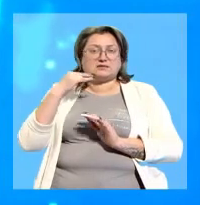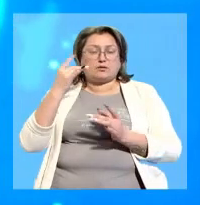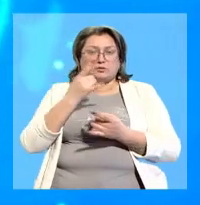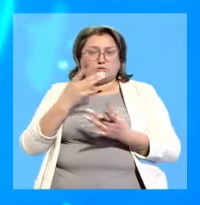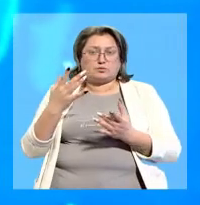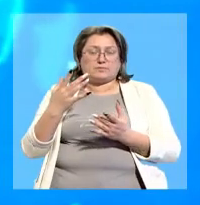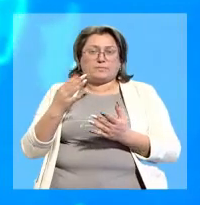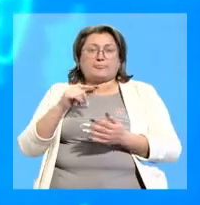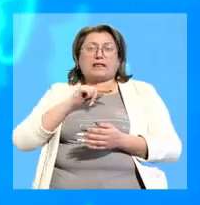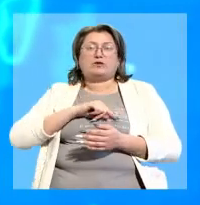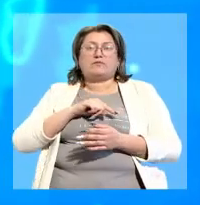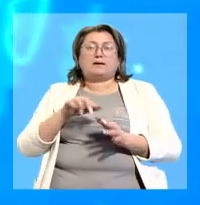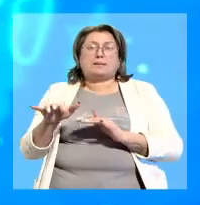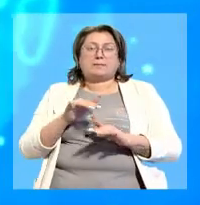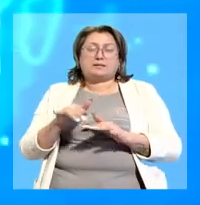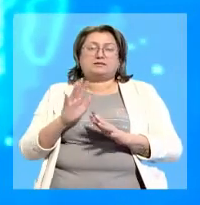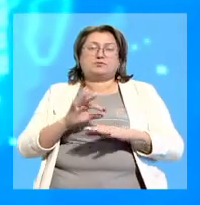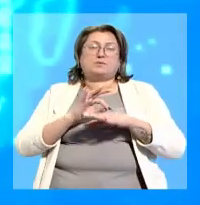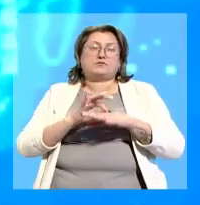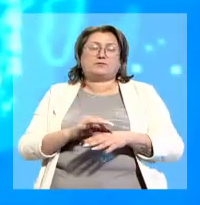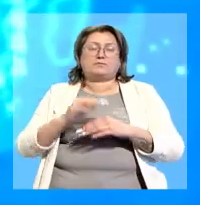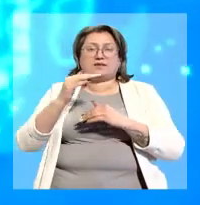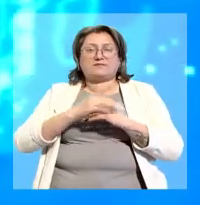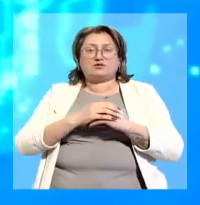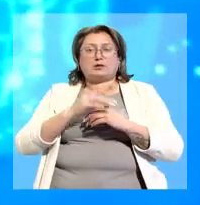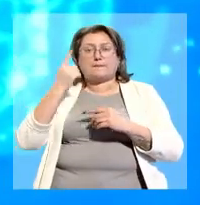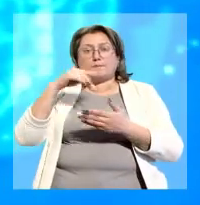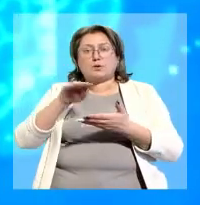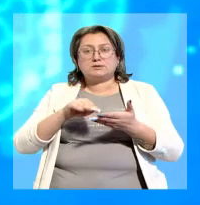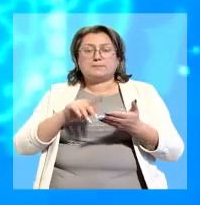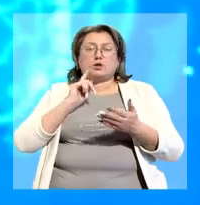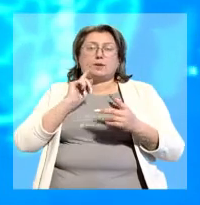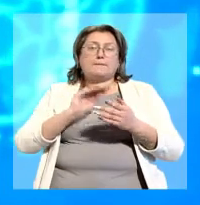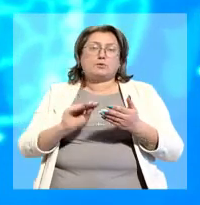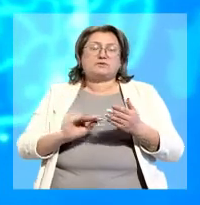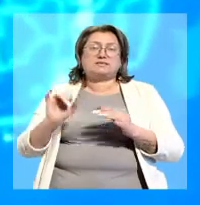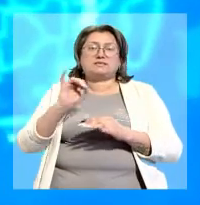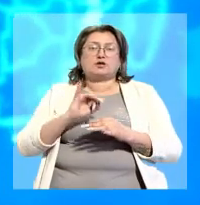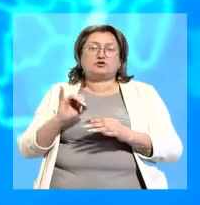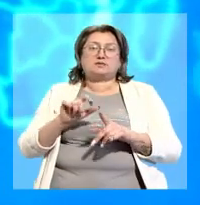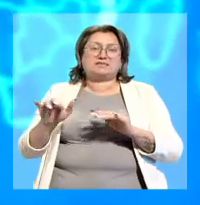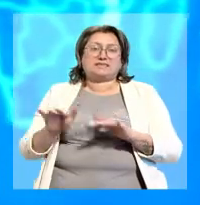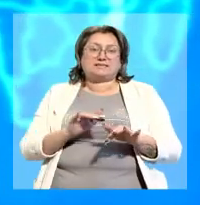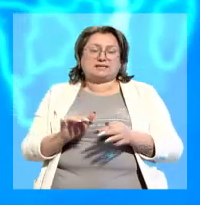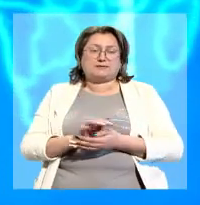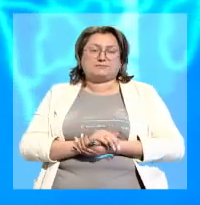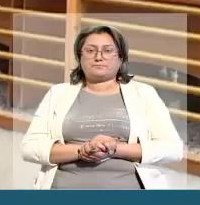тағылымды тарихи және жас ақындардың поэзия кештері ұйымдастырылады. Апталық бірнеше мерейтойларға